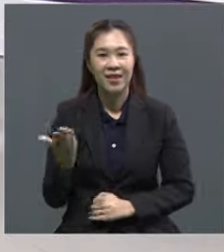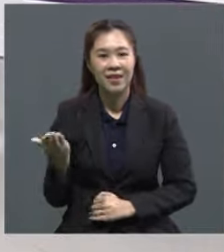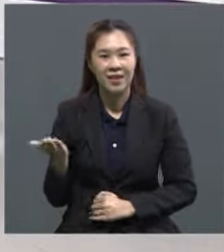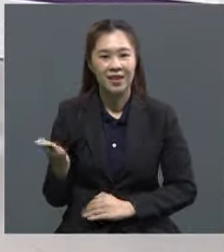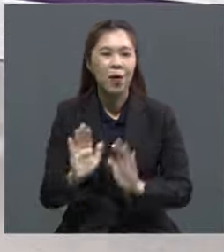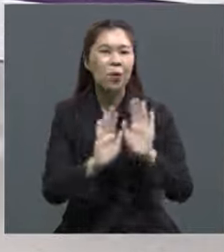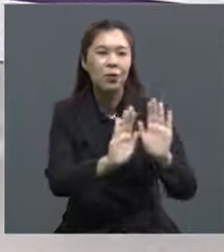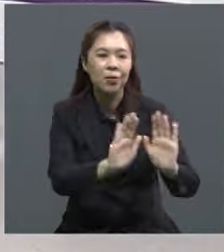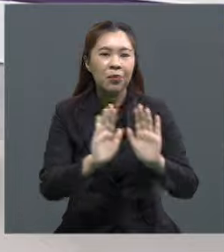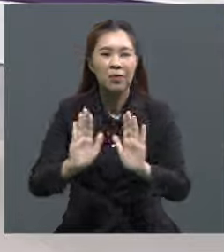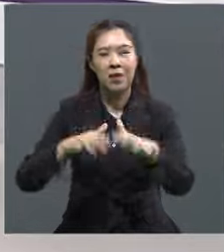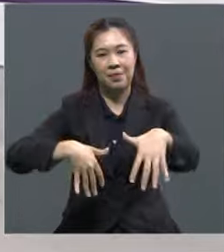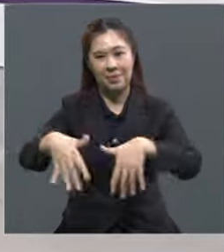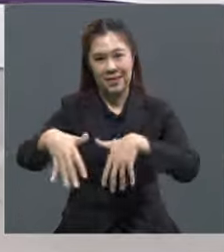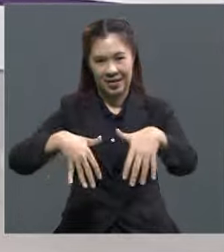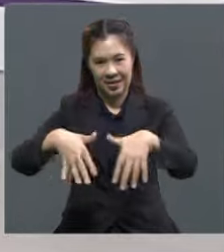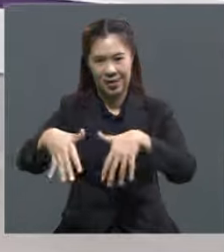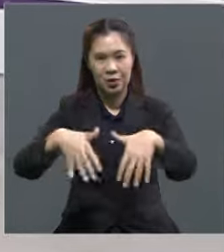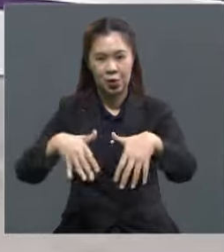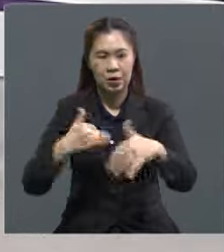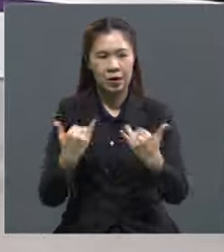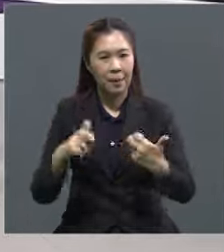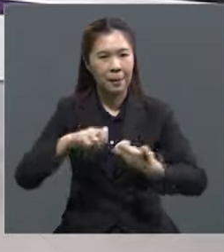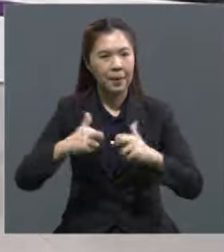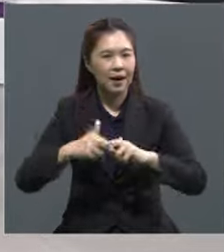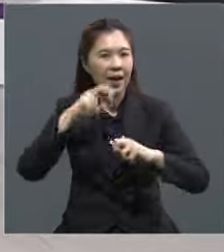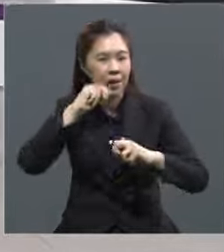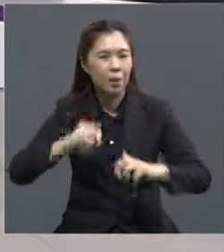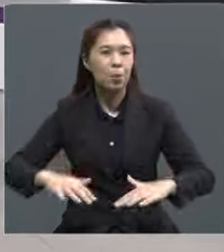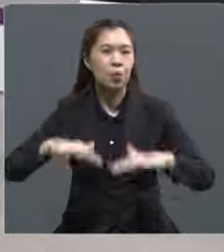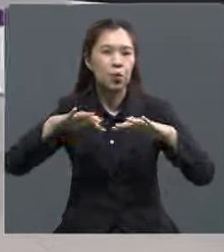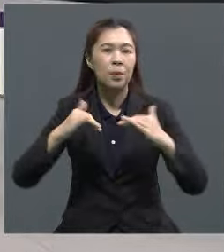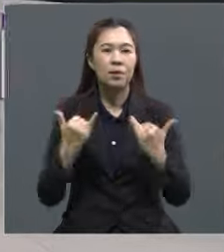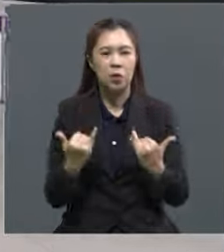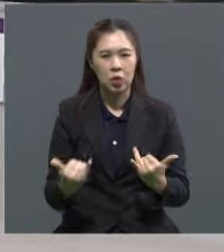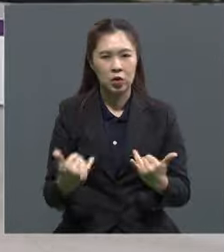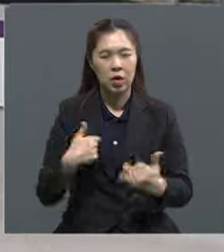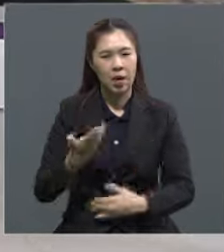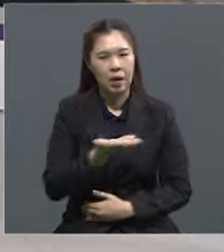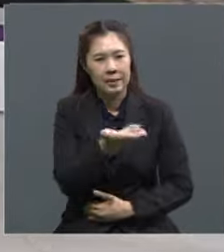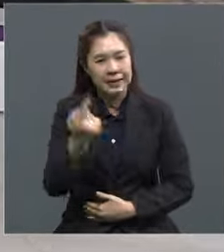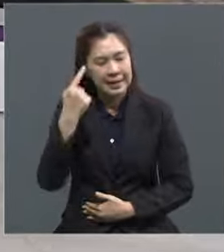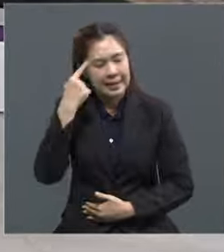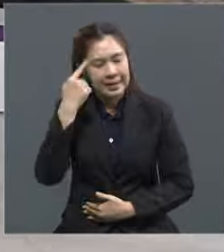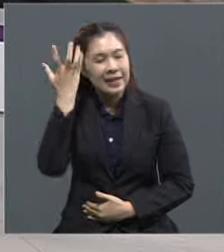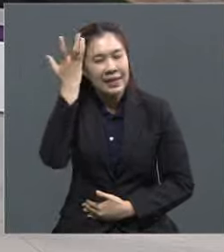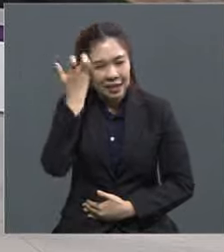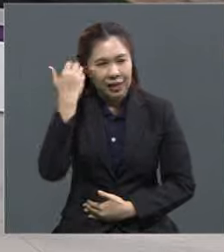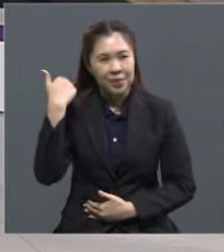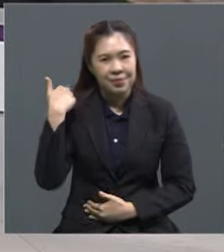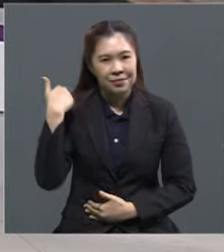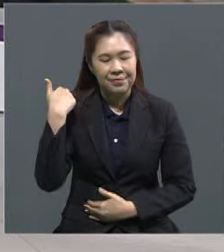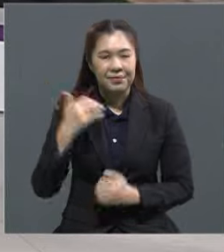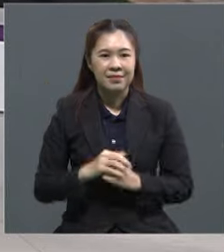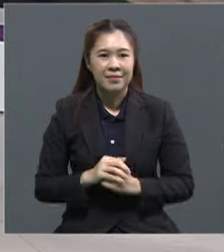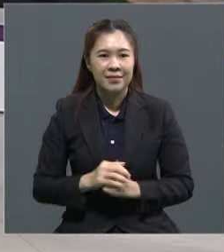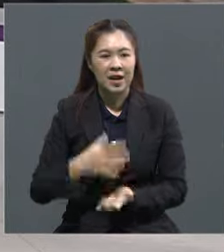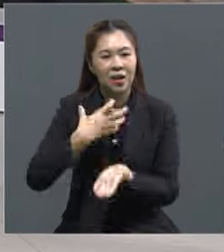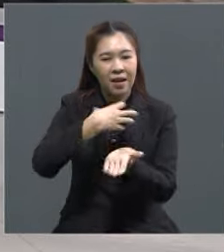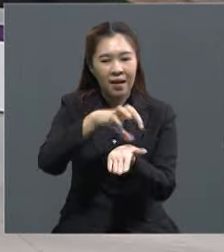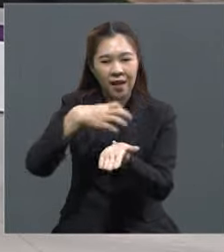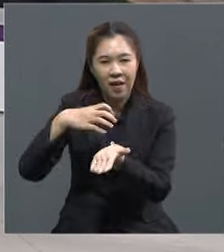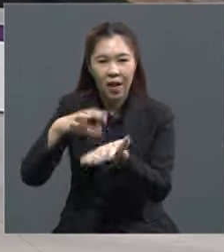ฝากถึงพี่น้องประชาชนที่ติดตามเกี่ยวกับเรื่องของสถานการน้ำกันสักนิดนึงเพราะว่าหลายคนนก็มีความเป็นห่วงมีความกังวลแต่ว่าหลังจากที่รับฟังข้อมูล